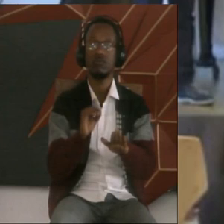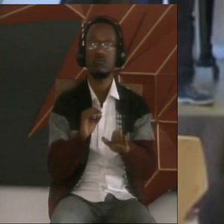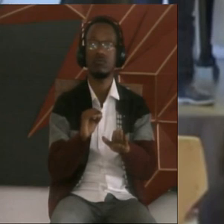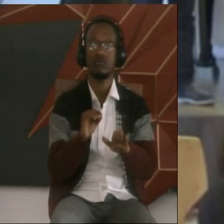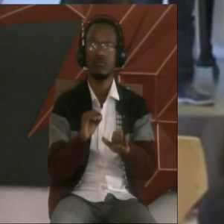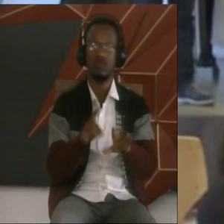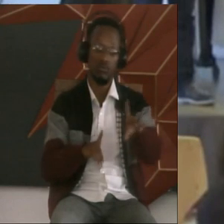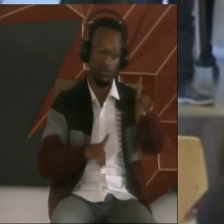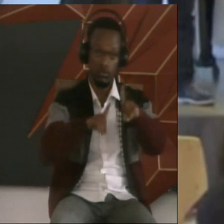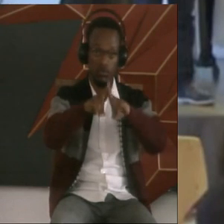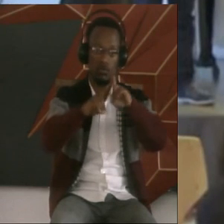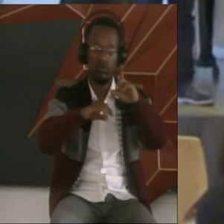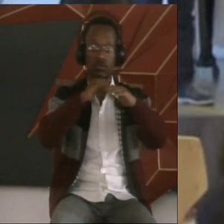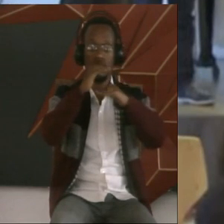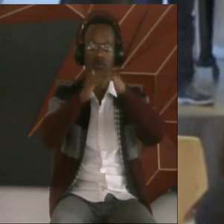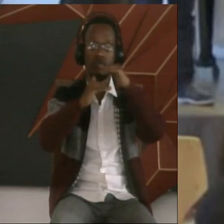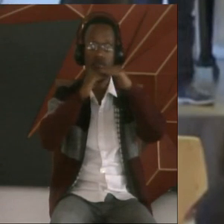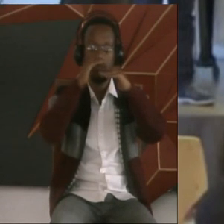mwijuru.